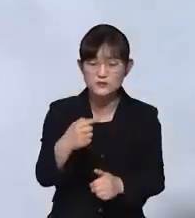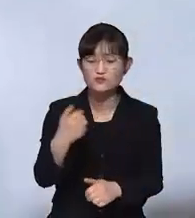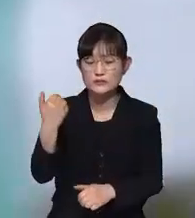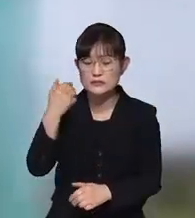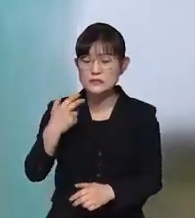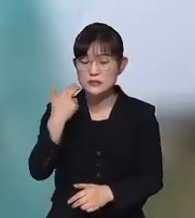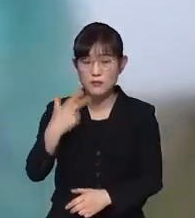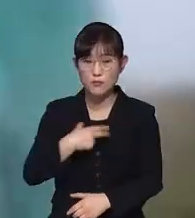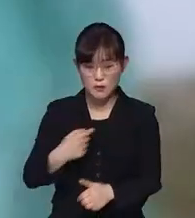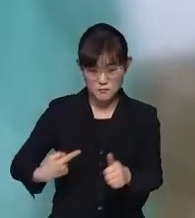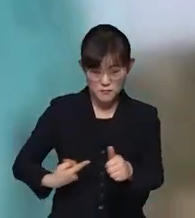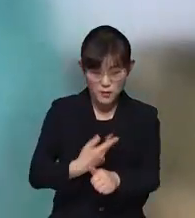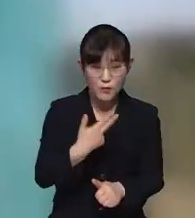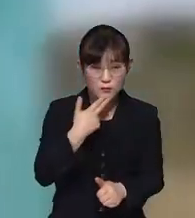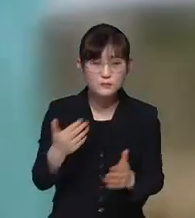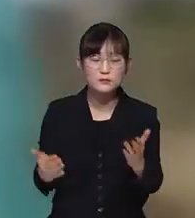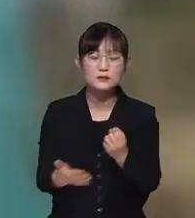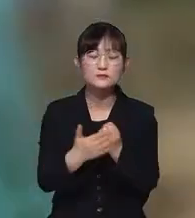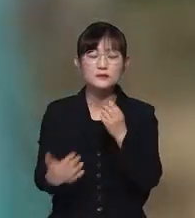없는 것으로 보고 사건을 종결했습니다